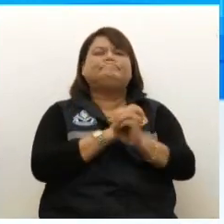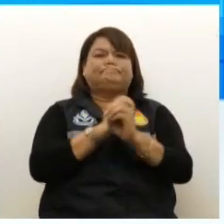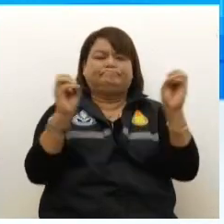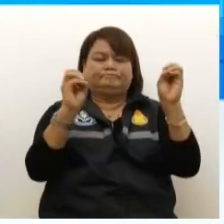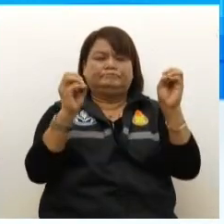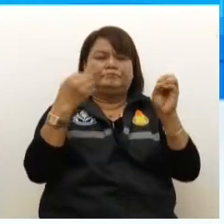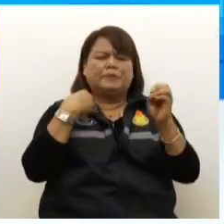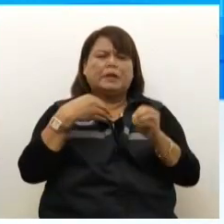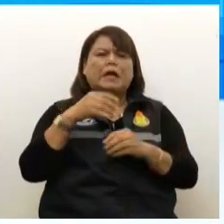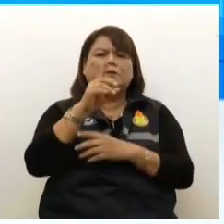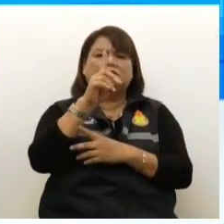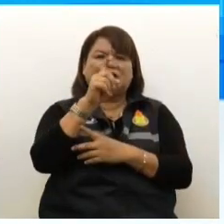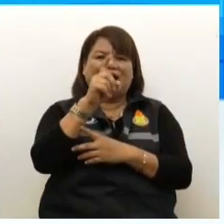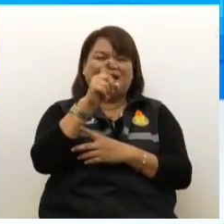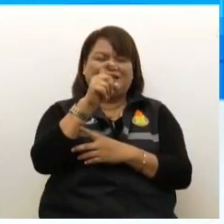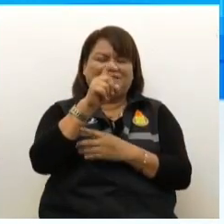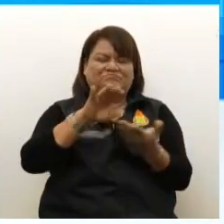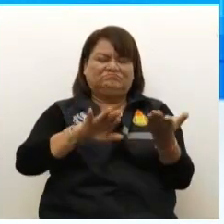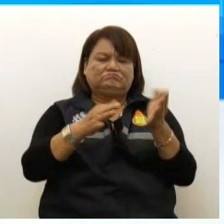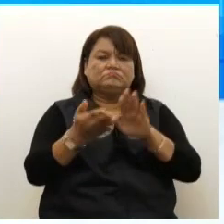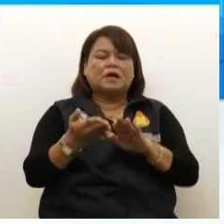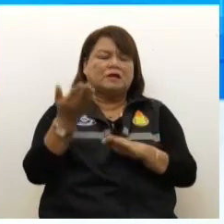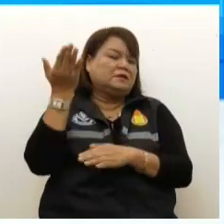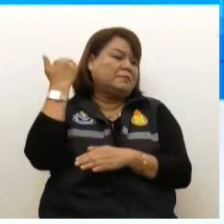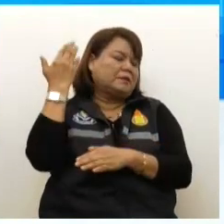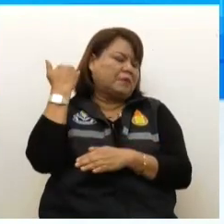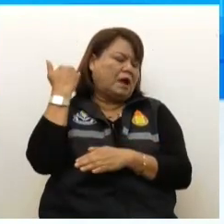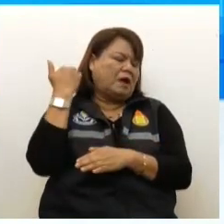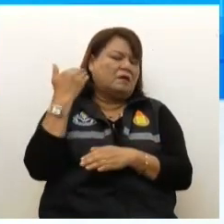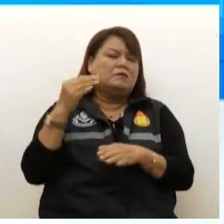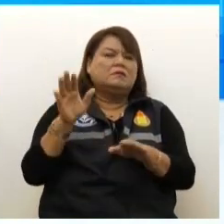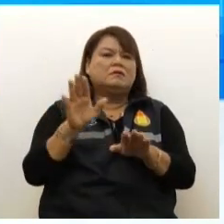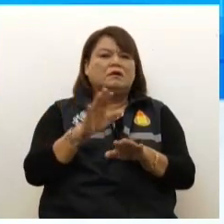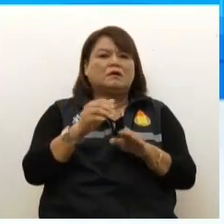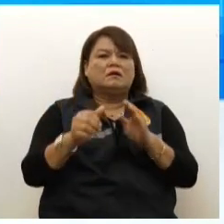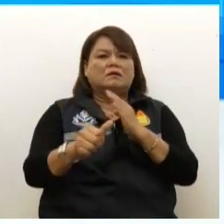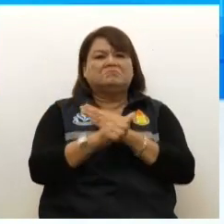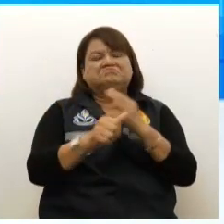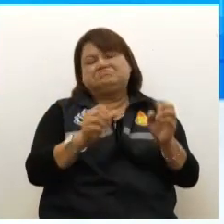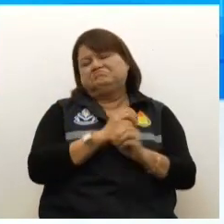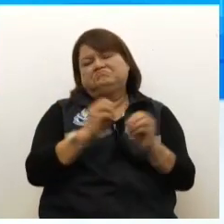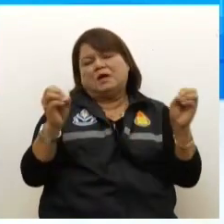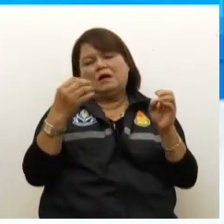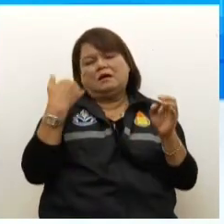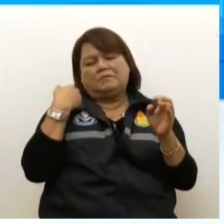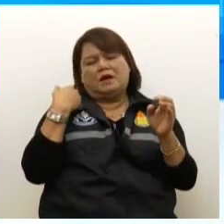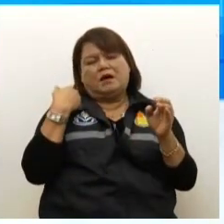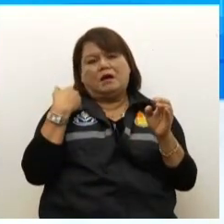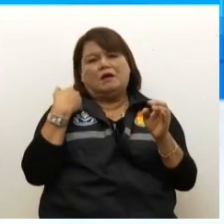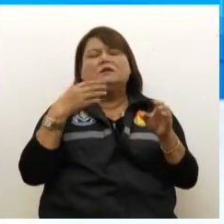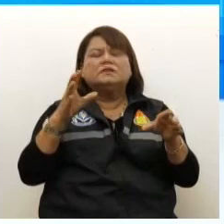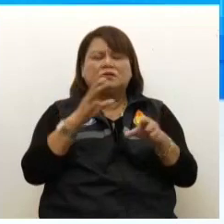มีการสูญเสียชีวิตและทรัพย์สินในที่ผ่านความไม่ปลอดภัยอยู่หลายเรื่องด้วยกันก็เป็นสิ่งที่เราจะต้องสรุปและถอดบ